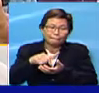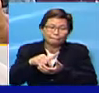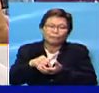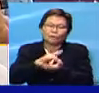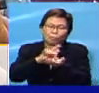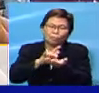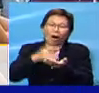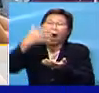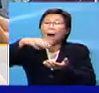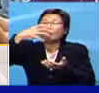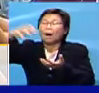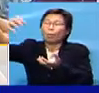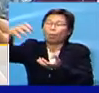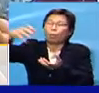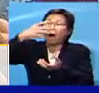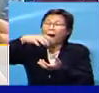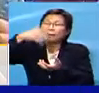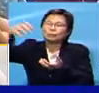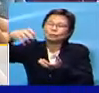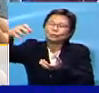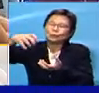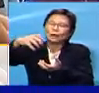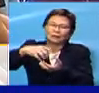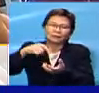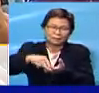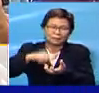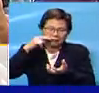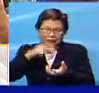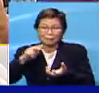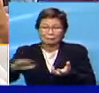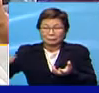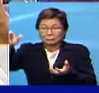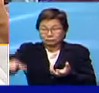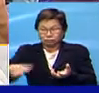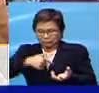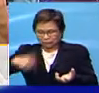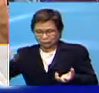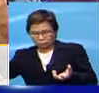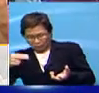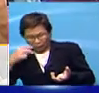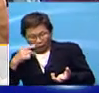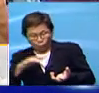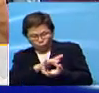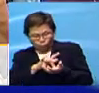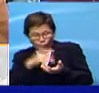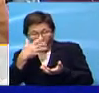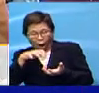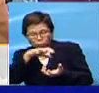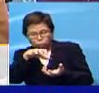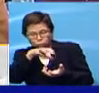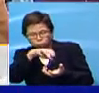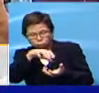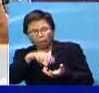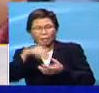rawatan haba heat treatment dan mereka akan lihat Bagaimana rawatan haba ini digunakan dalam dalam